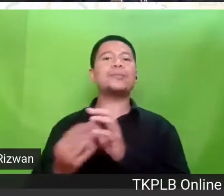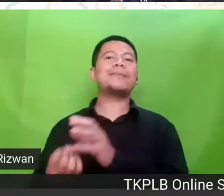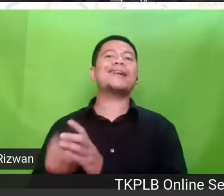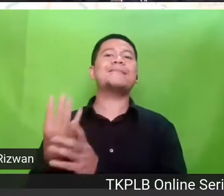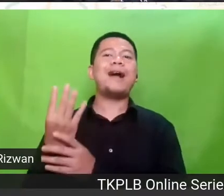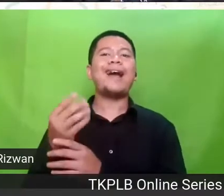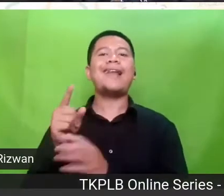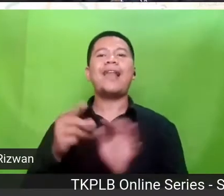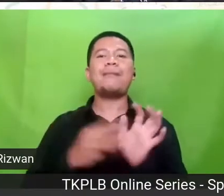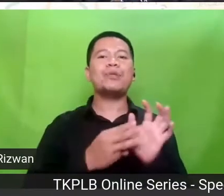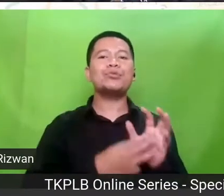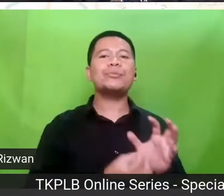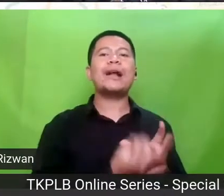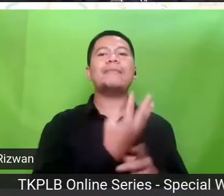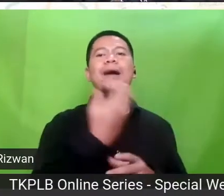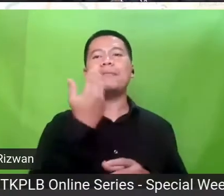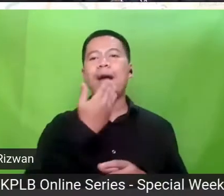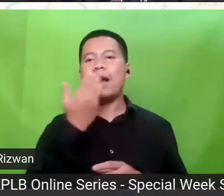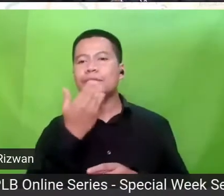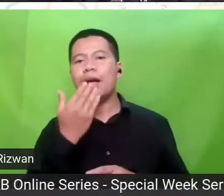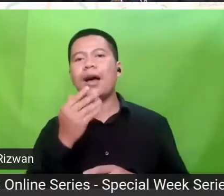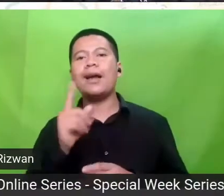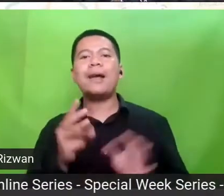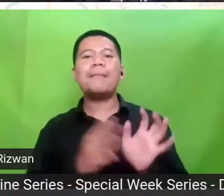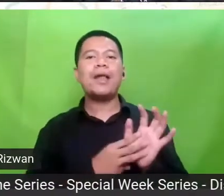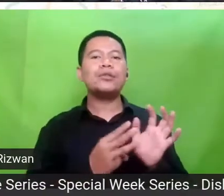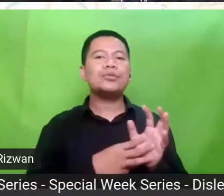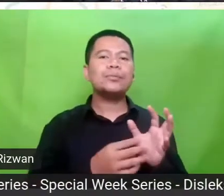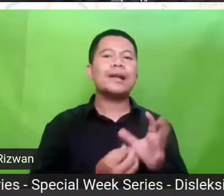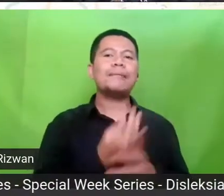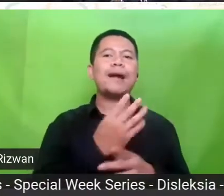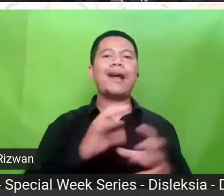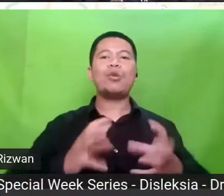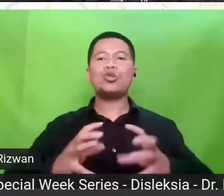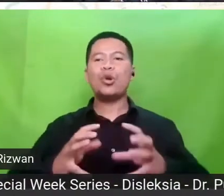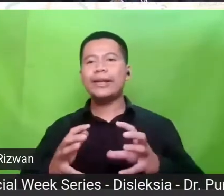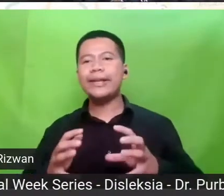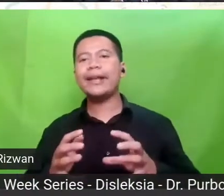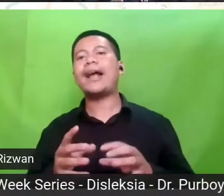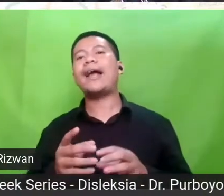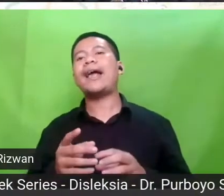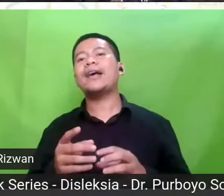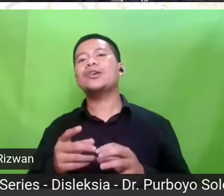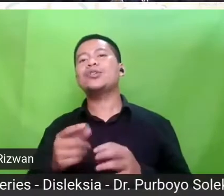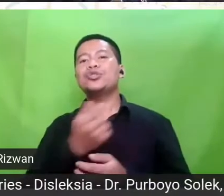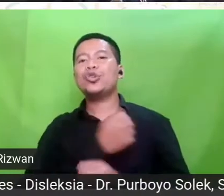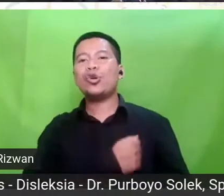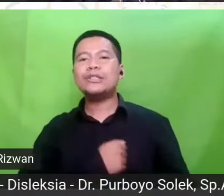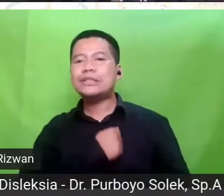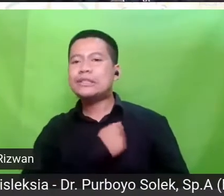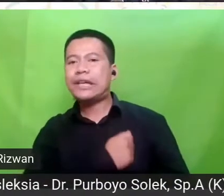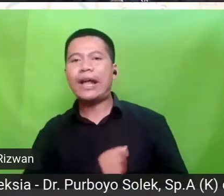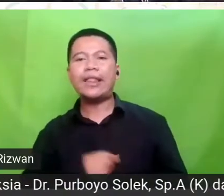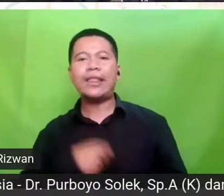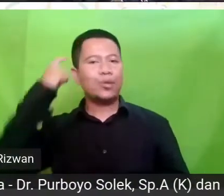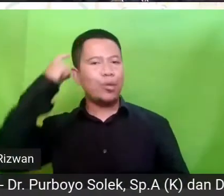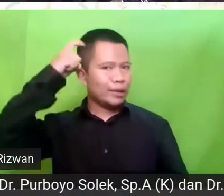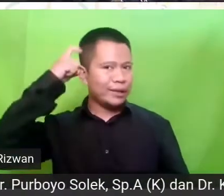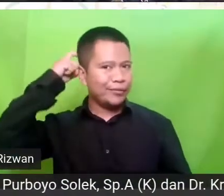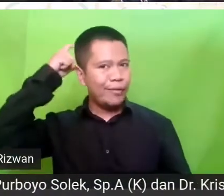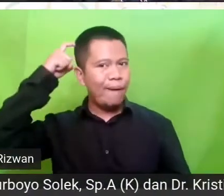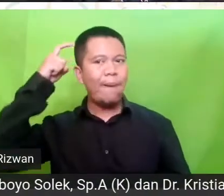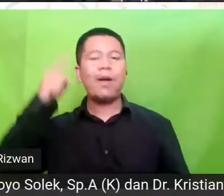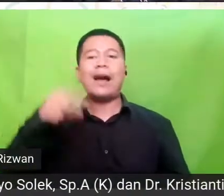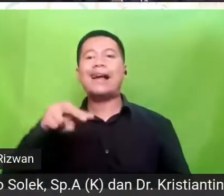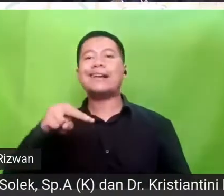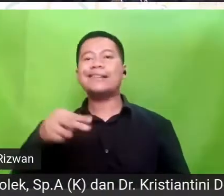perkembangan bahasa, ada milestone perkembangan motorik, sosial dan kognitif. Artinya, kalau